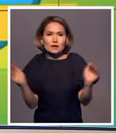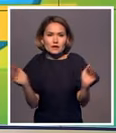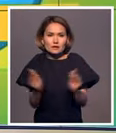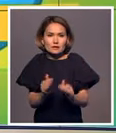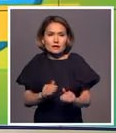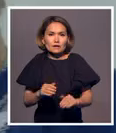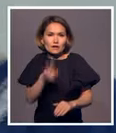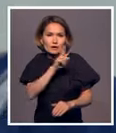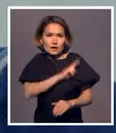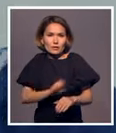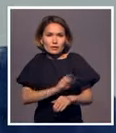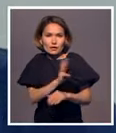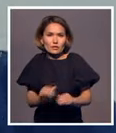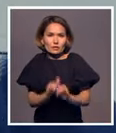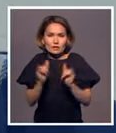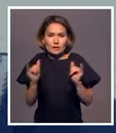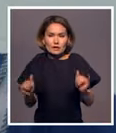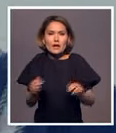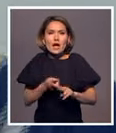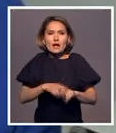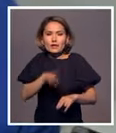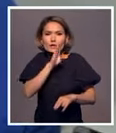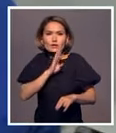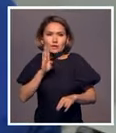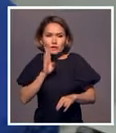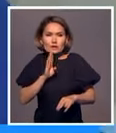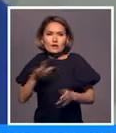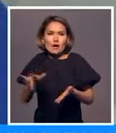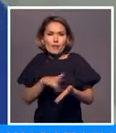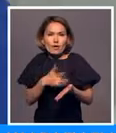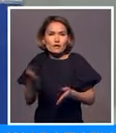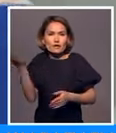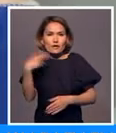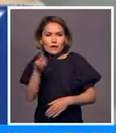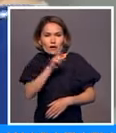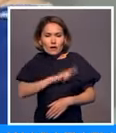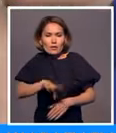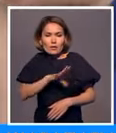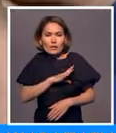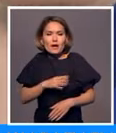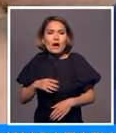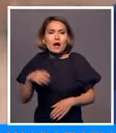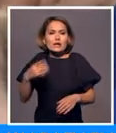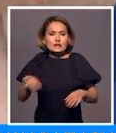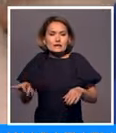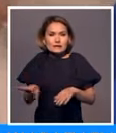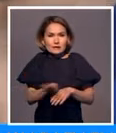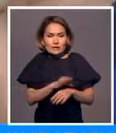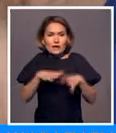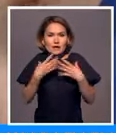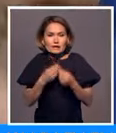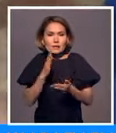келеді. Людмила Семенованың алғашқы мамандығы бухгалтер. Бірақ отбасын құрып, бала күтіміне байланысты біраз жыл үйде отырып қалған.